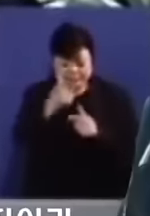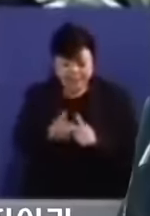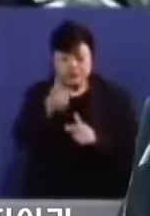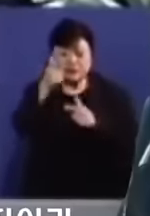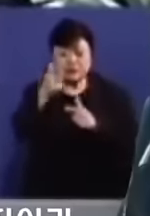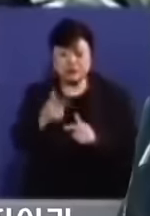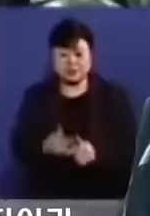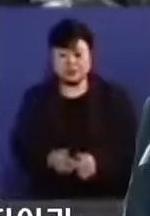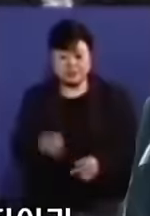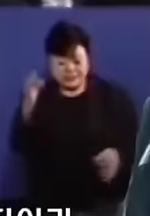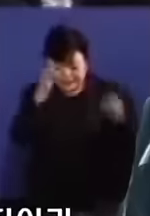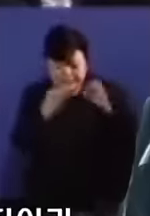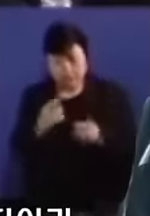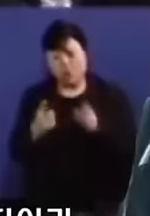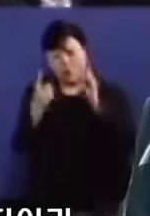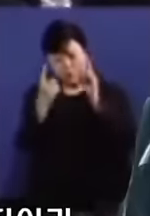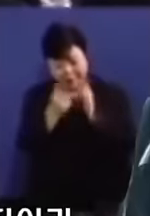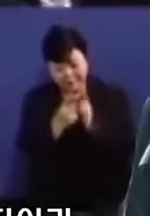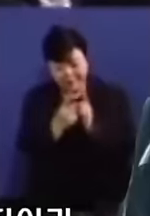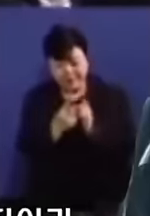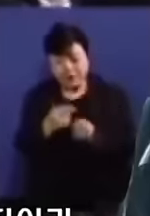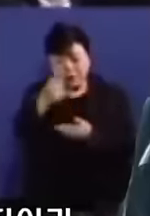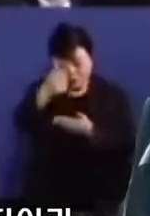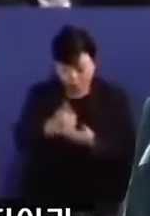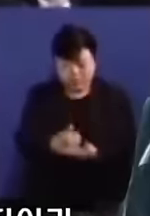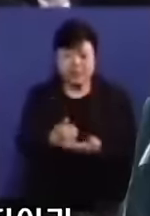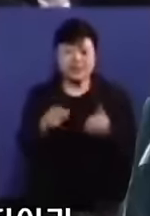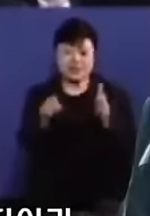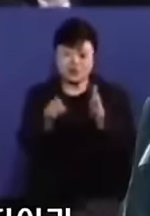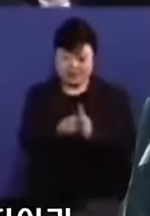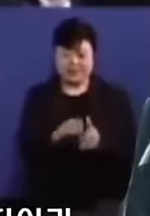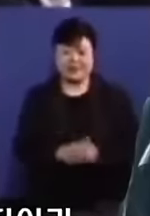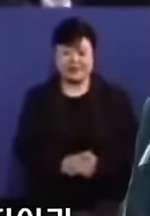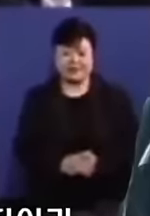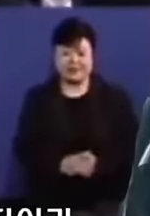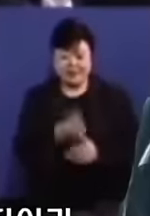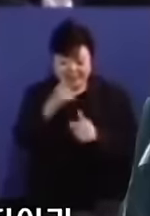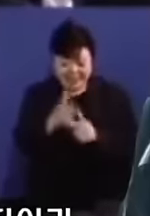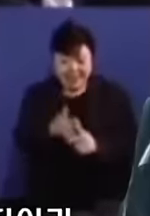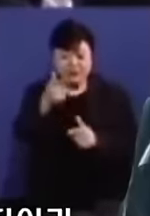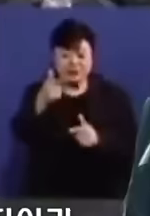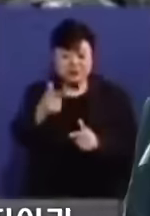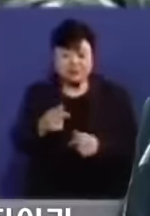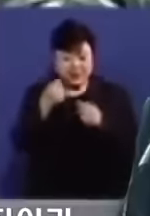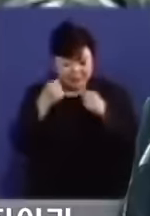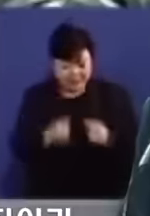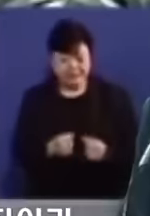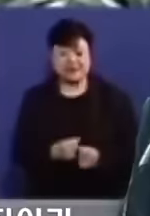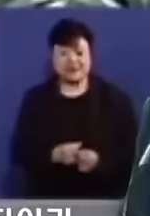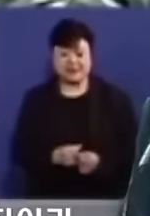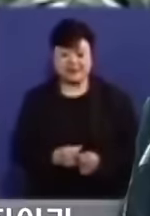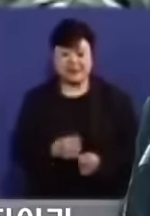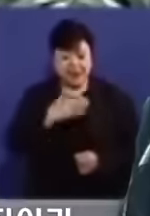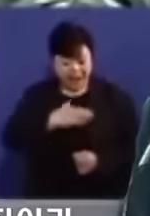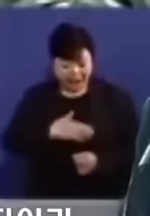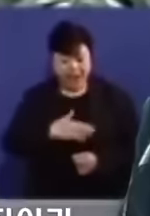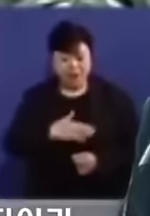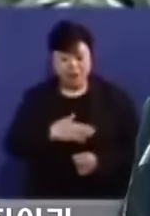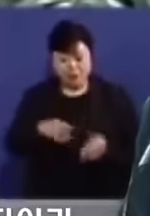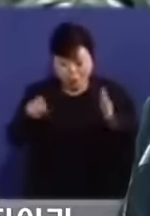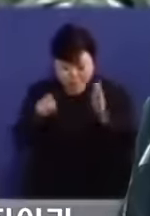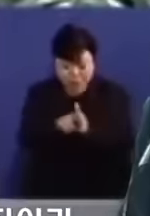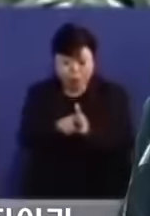예수님을 찾고 만나고 모시게 하기 위한 것입니다. 그 예수님이 계신 것을 알고